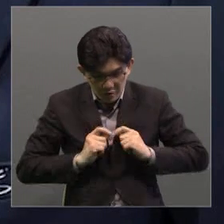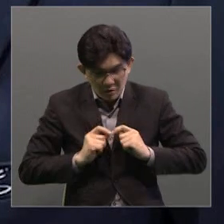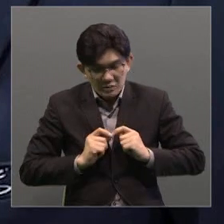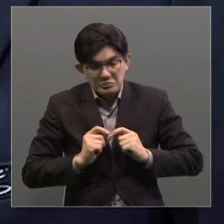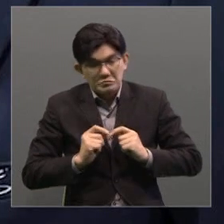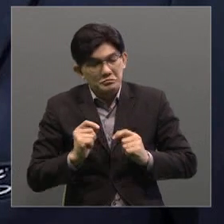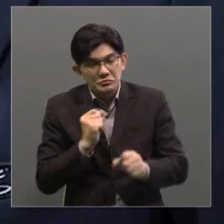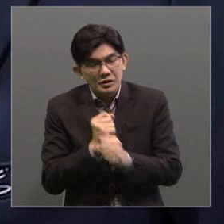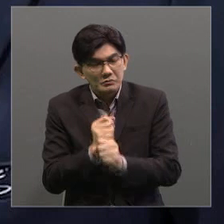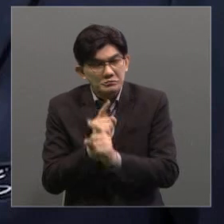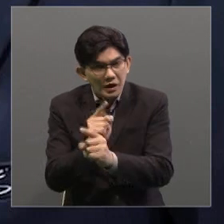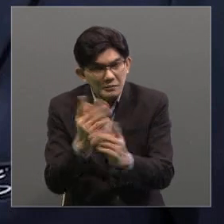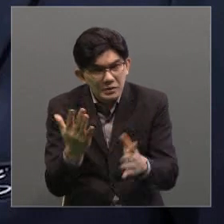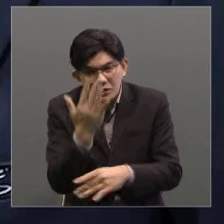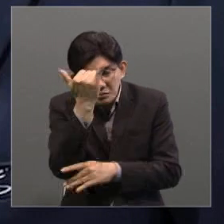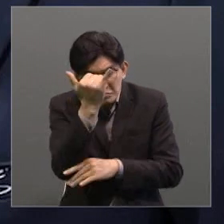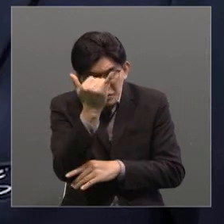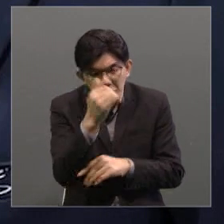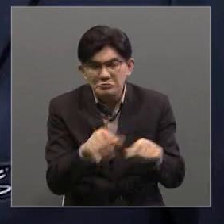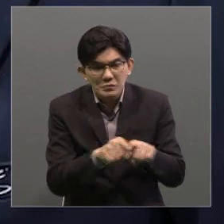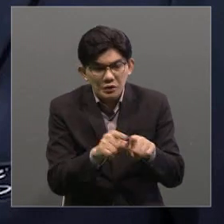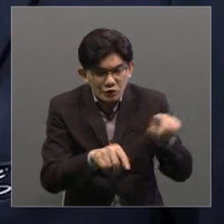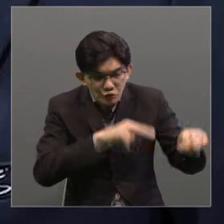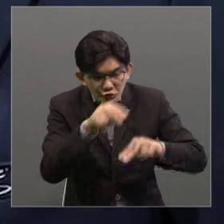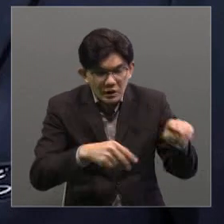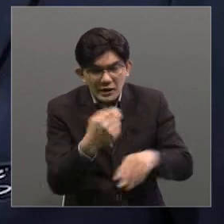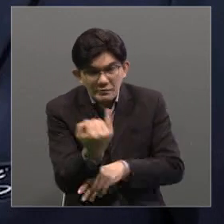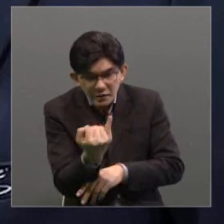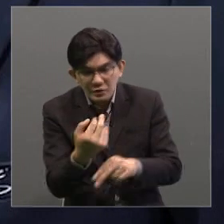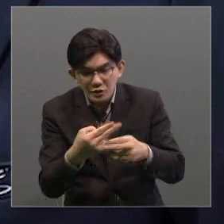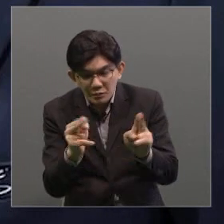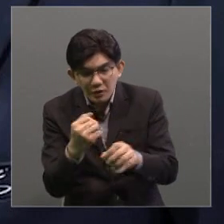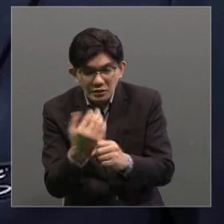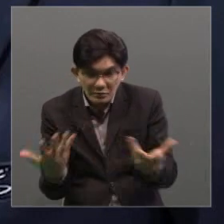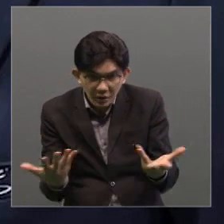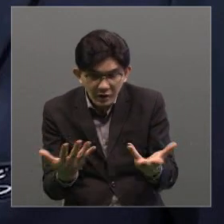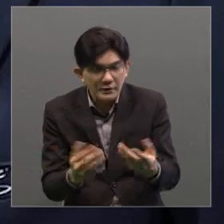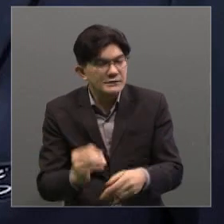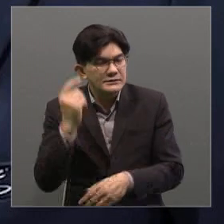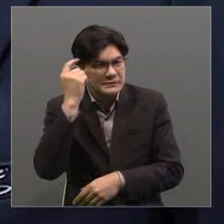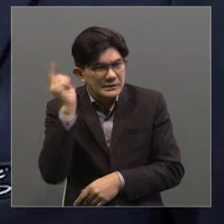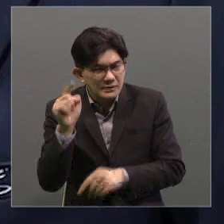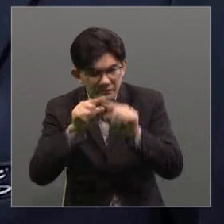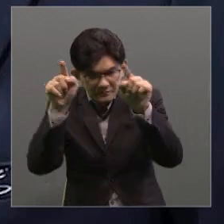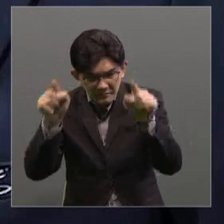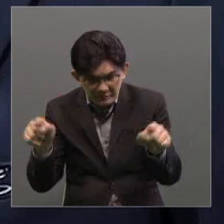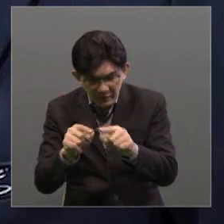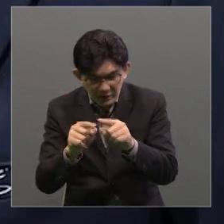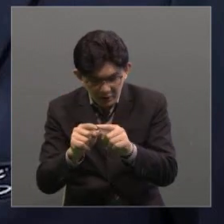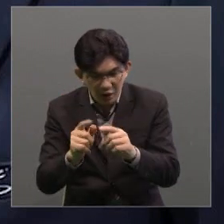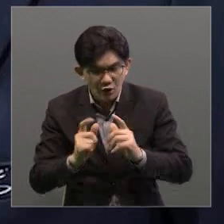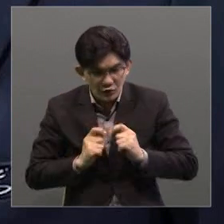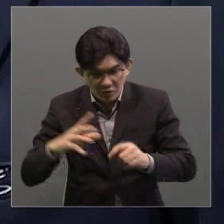ให้ดีไม่ดูแลให้ดีปล่อยให้สูญหายเพราะฉะนั้นเนี่ยอาจารย์มองว่าต้องยึดใบอนุญาตครับส่วนโรงหลอมเหล็ก